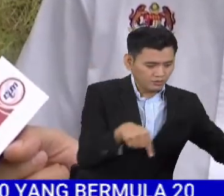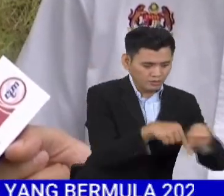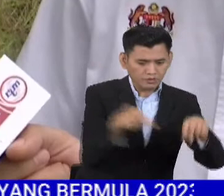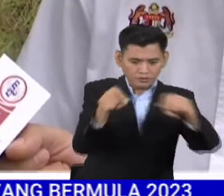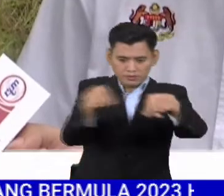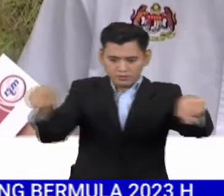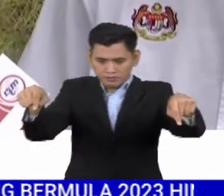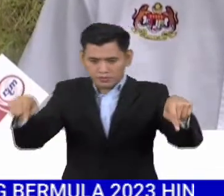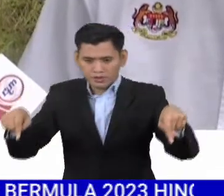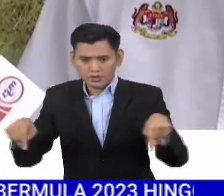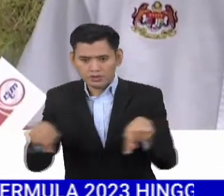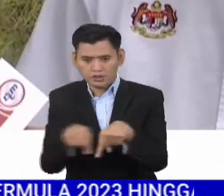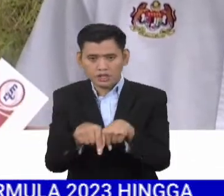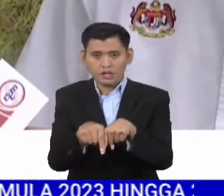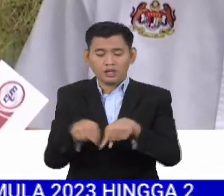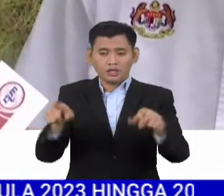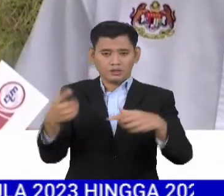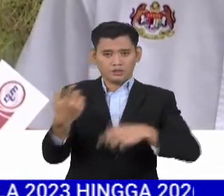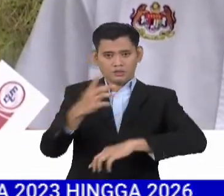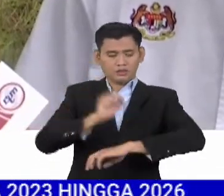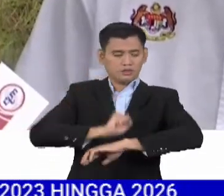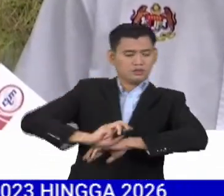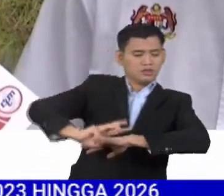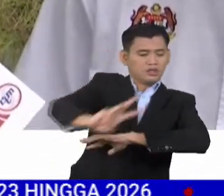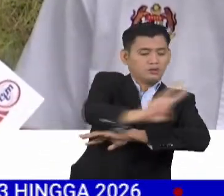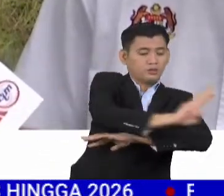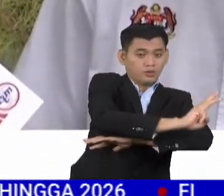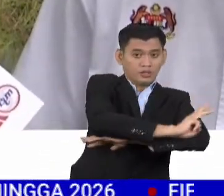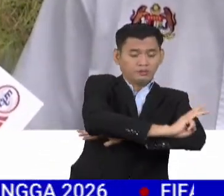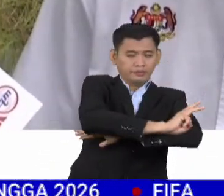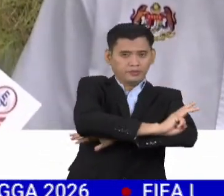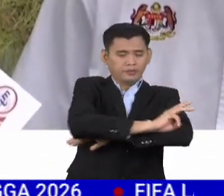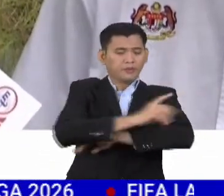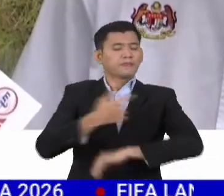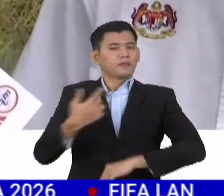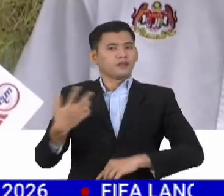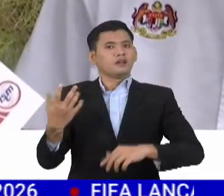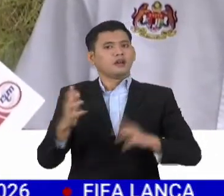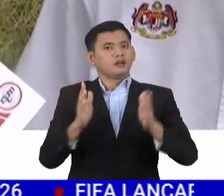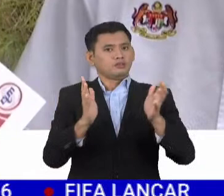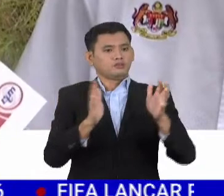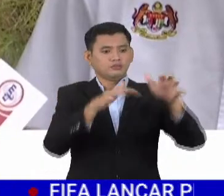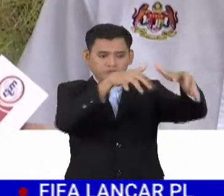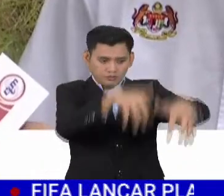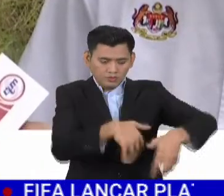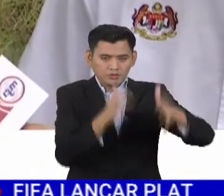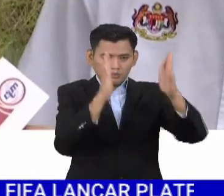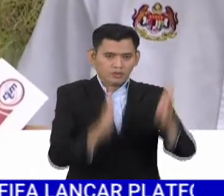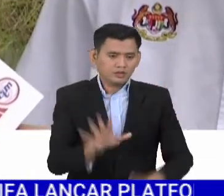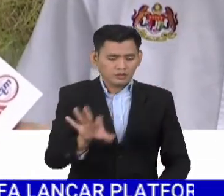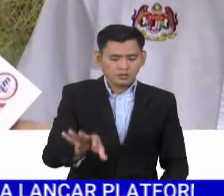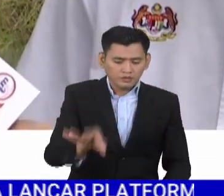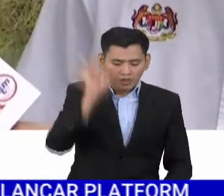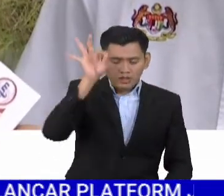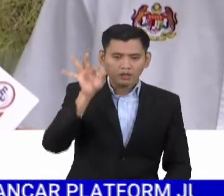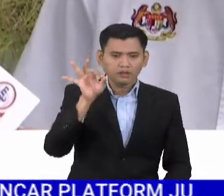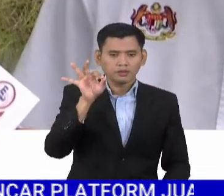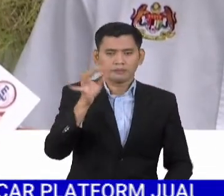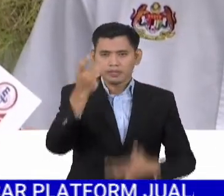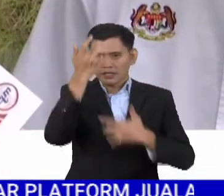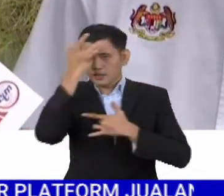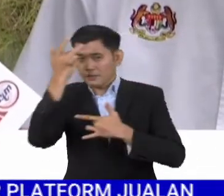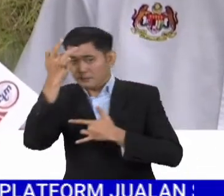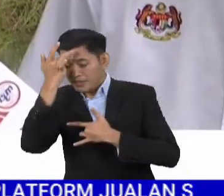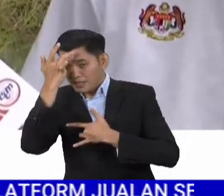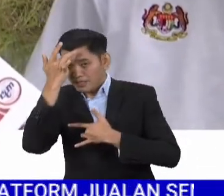dulu dengan lebih crop pesawat juga patuh Kenapa Ting kehadiran prosa Prosa yang punya dan penyakitnya